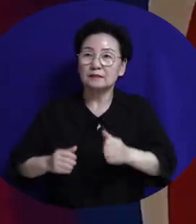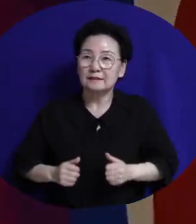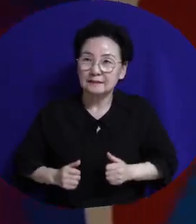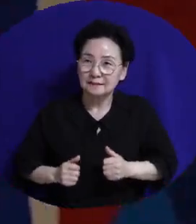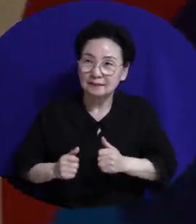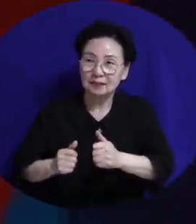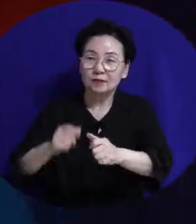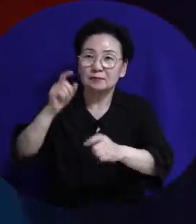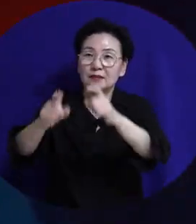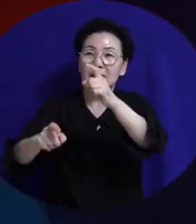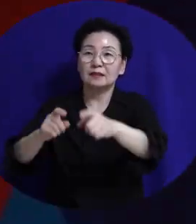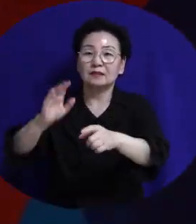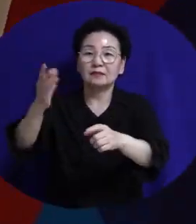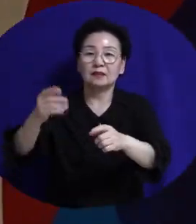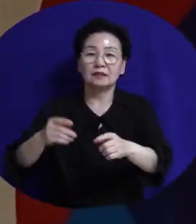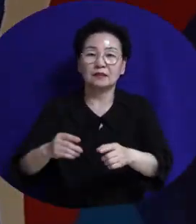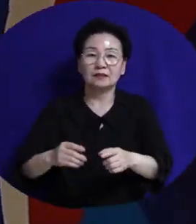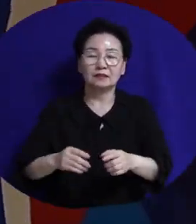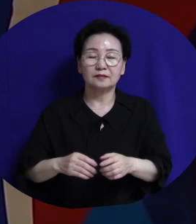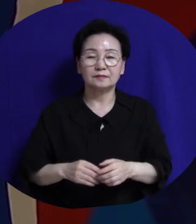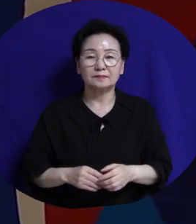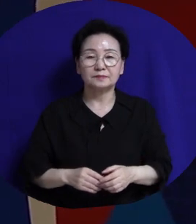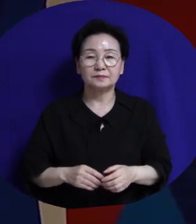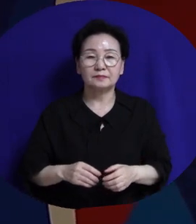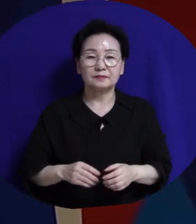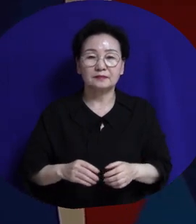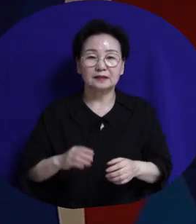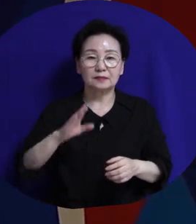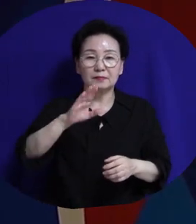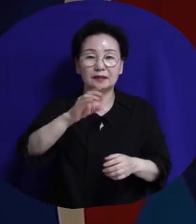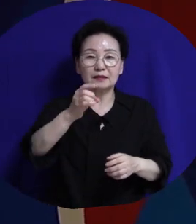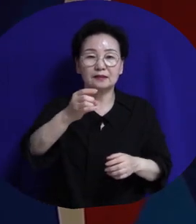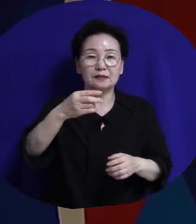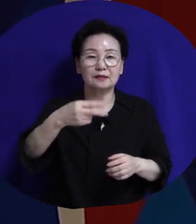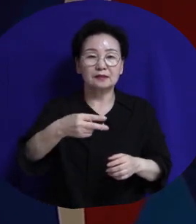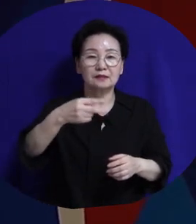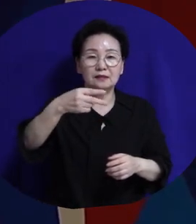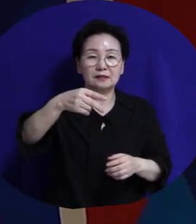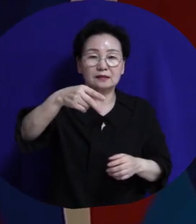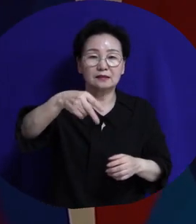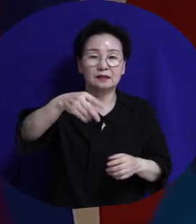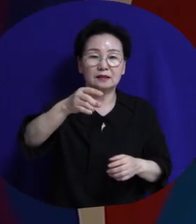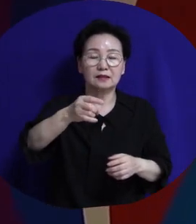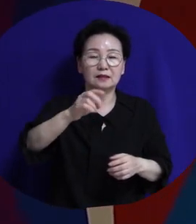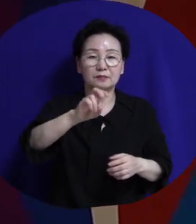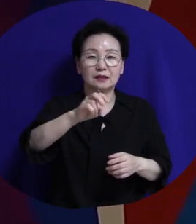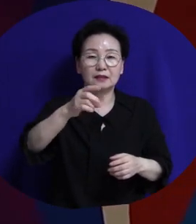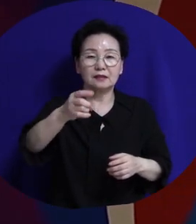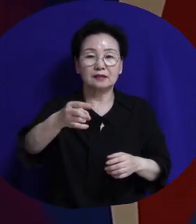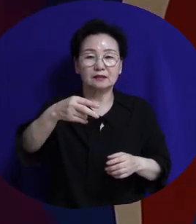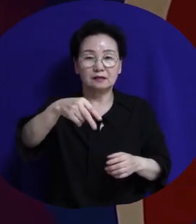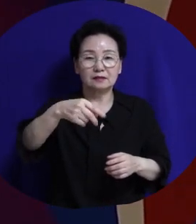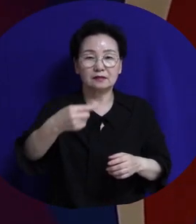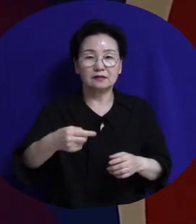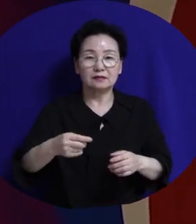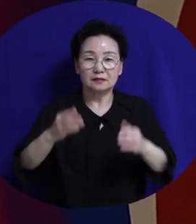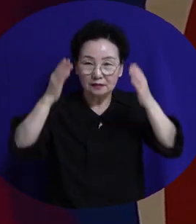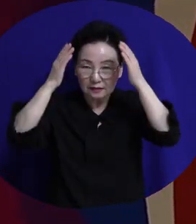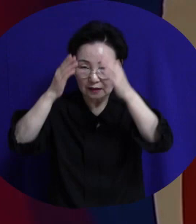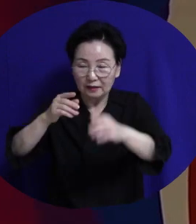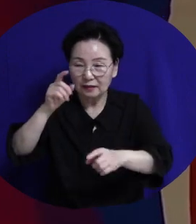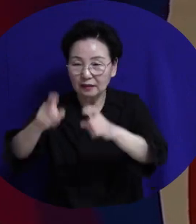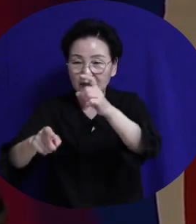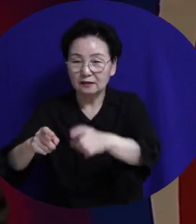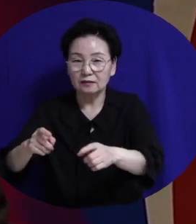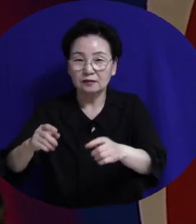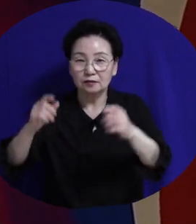있기 때문에 이 길은 가야 할 길이라는 걸 여러분께 하고 베스메스를 향하는 암소가 돼야 되는 걸 믿어요. 두 손 들고 아멘하여. 그래야만이 영혼이